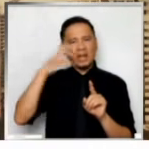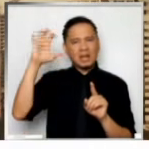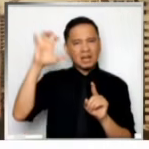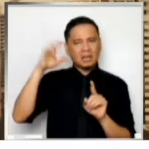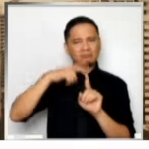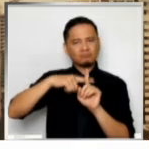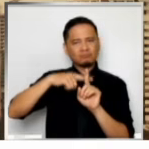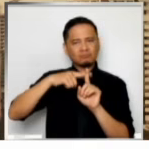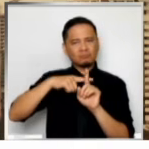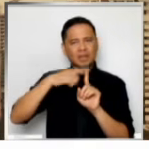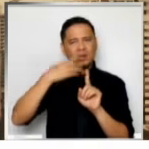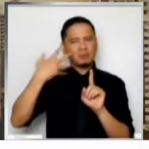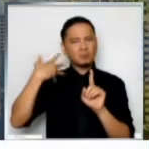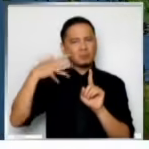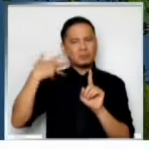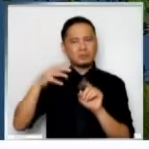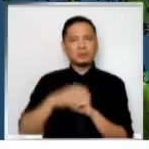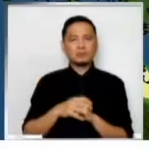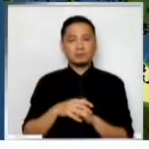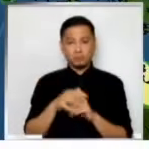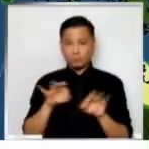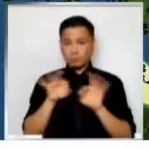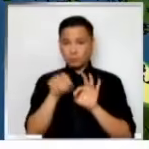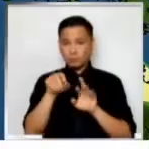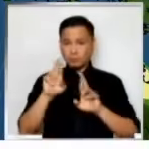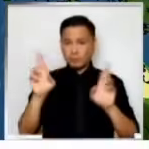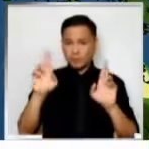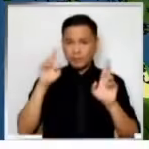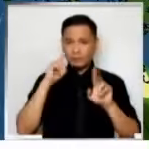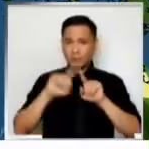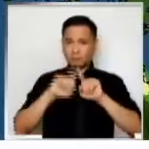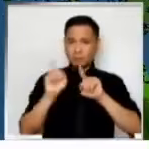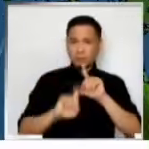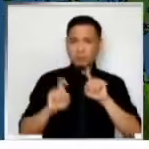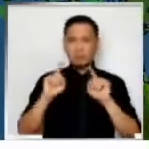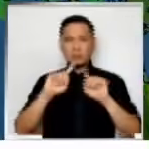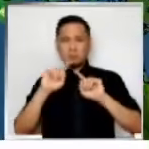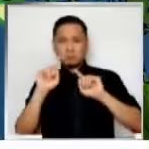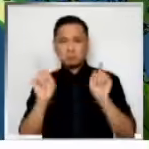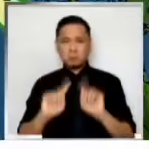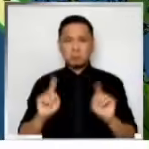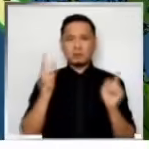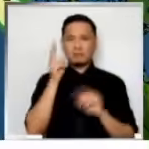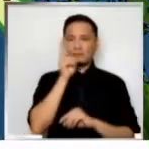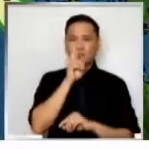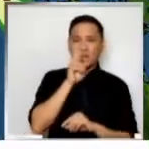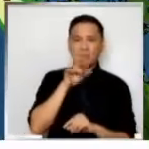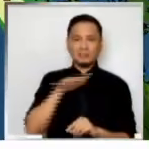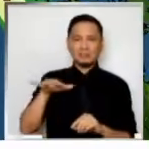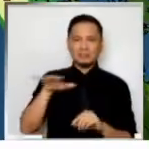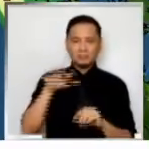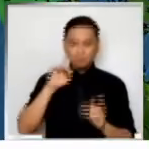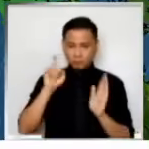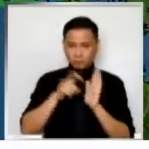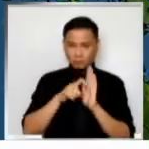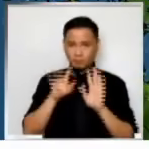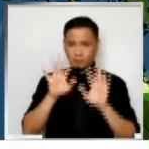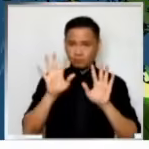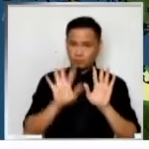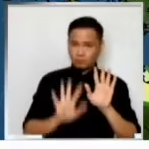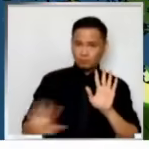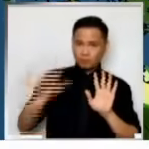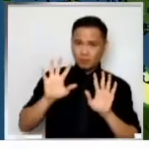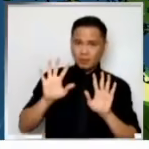Maging IM ready naman sa thunderstorm o mga pagkulog-pagkidlat ang malaking bahagi ng Visayas. Yan, makikita nyo halos buong Visayas yan. Mayroong